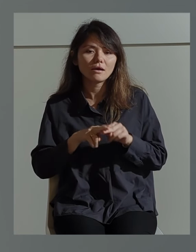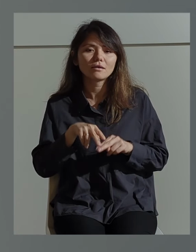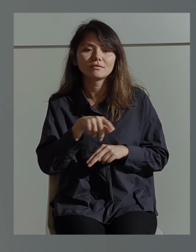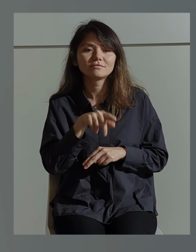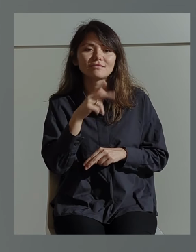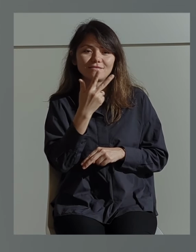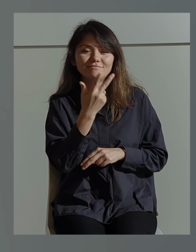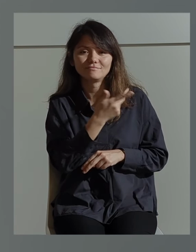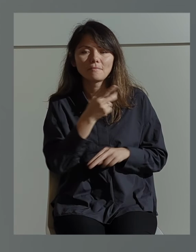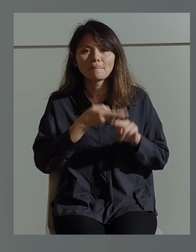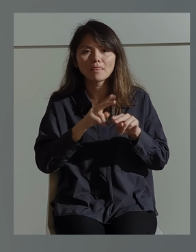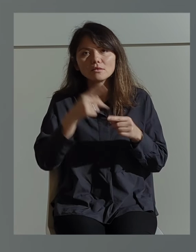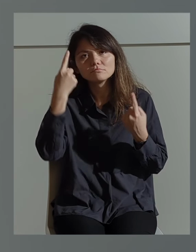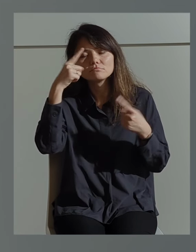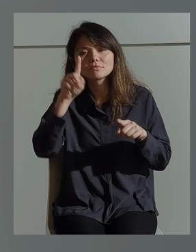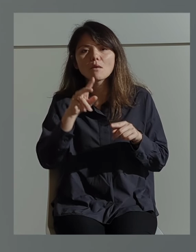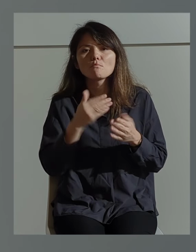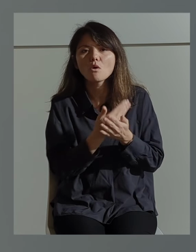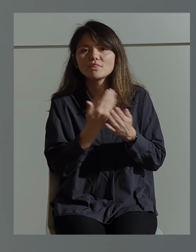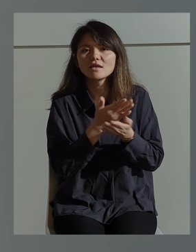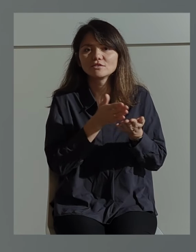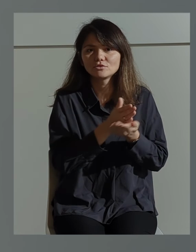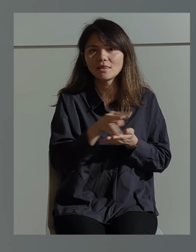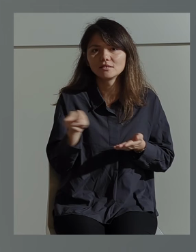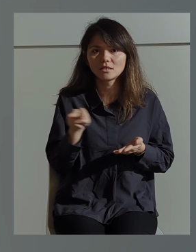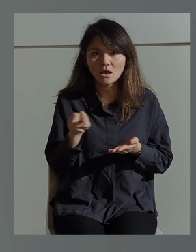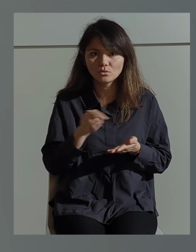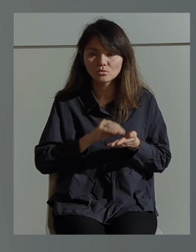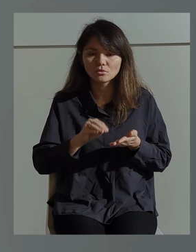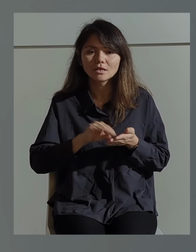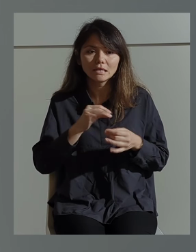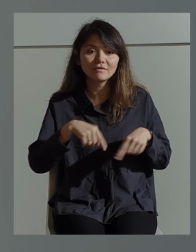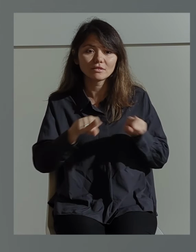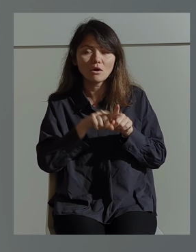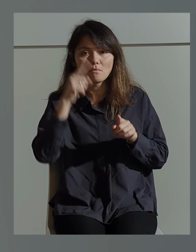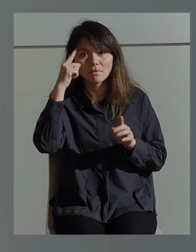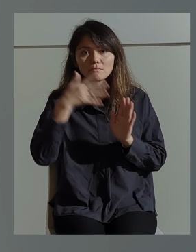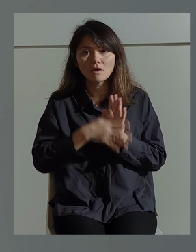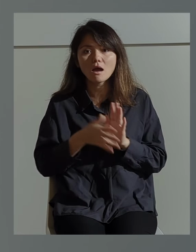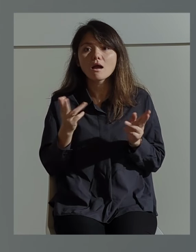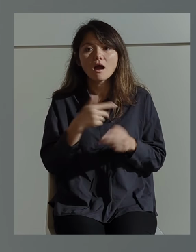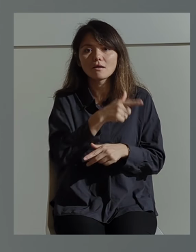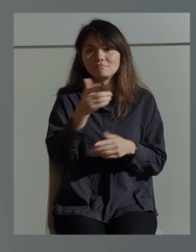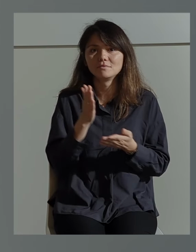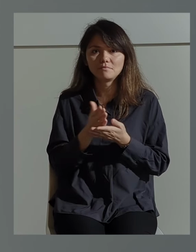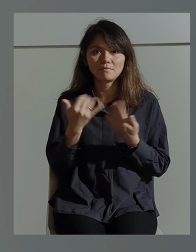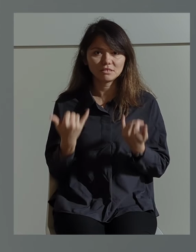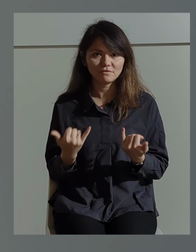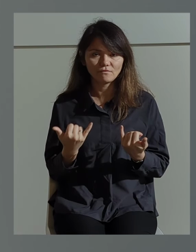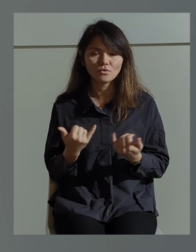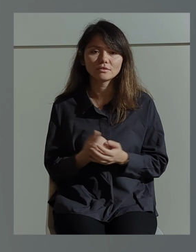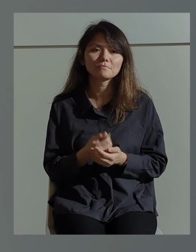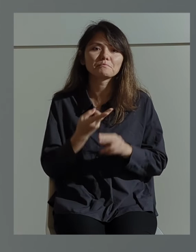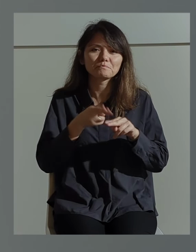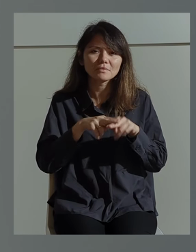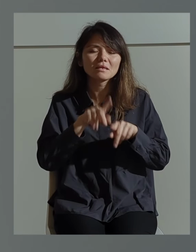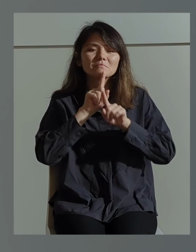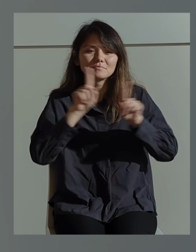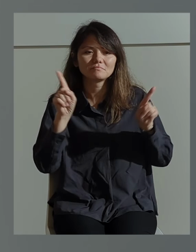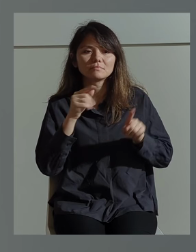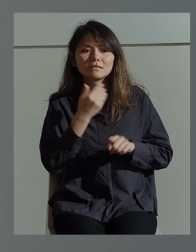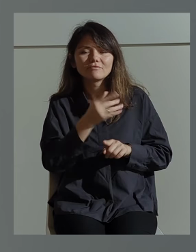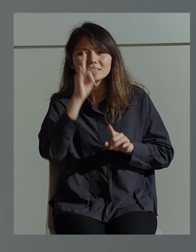создали модернистское вро в таком понимании в котором мы её имеем сегодня специфическое качество